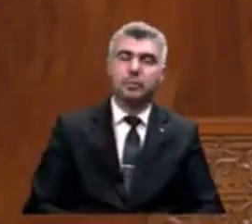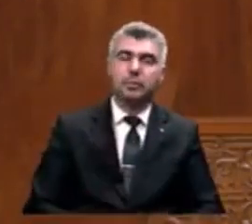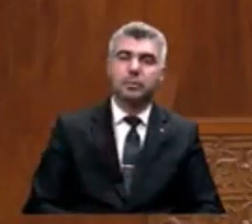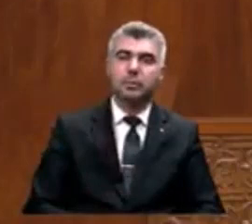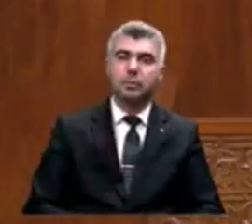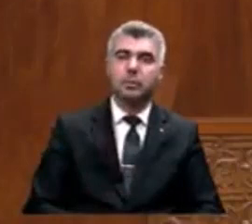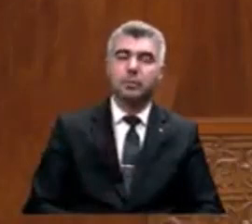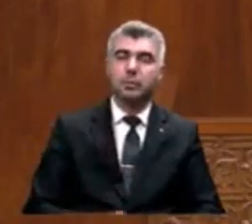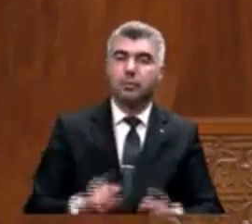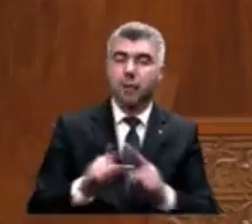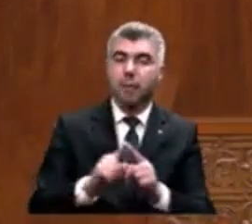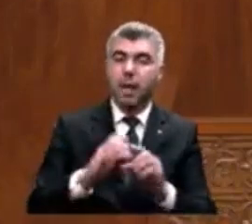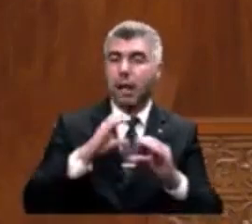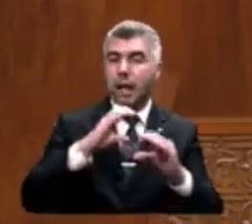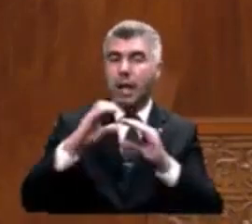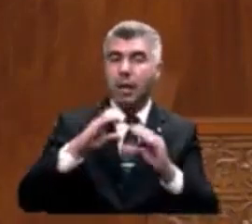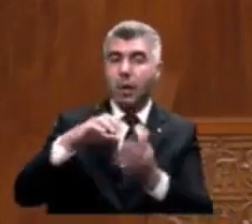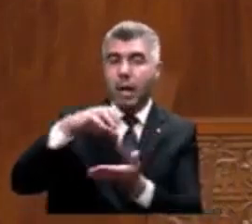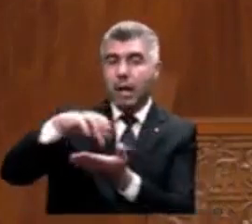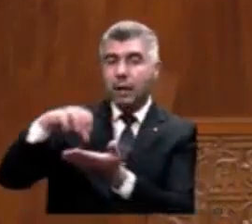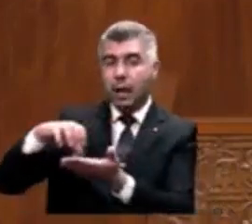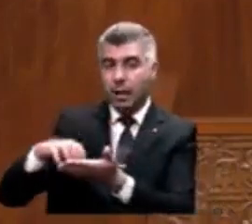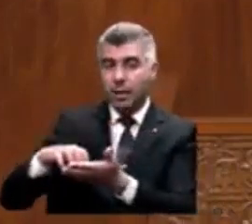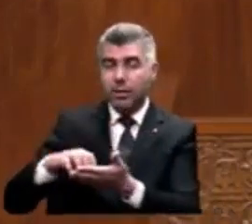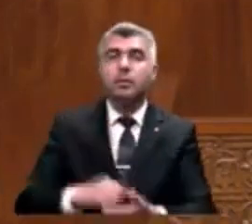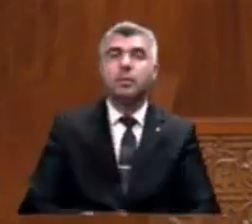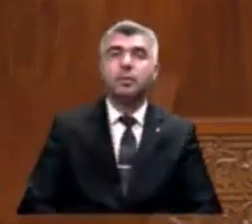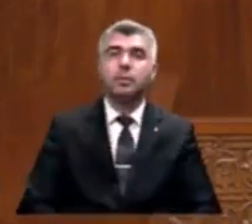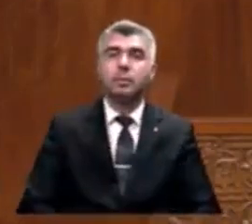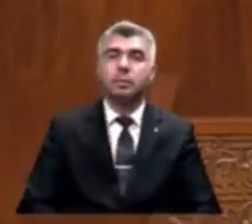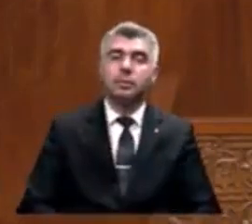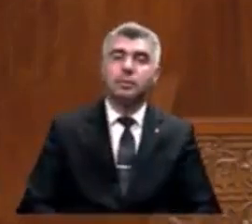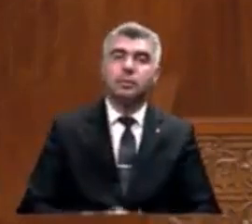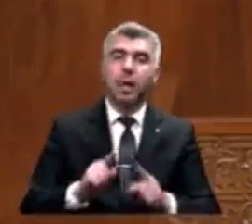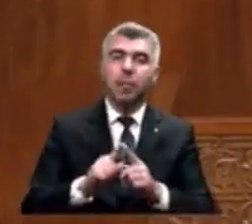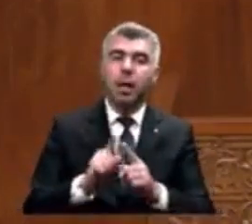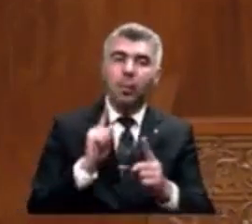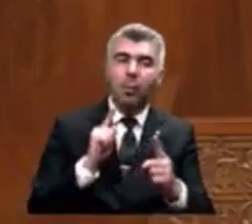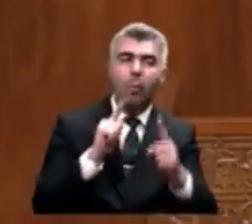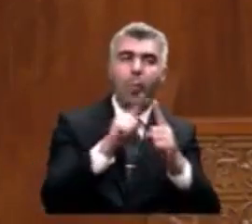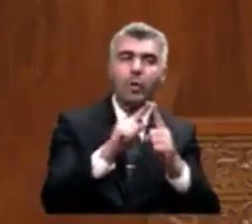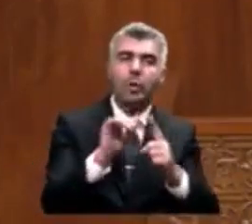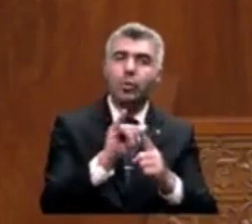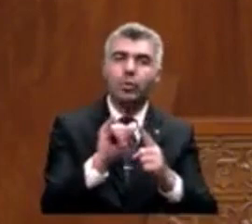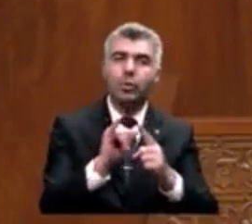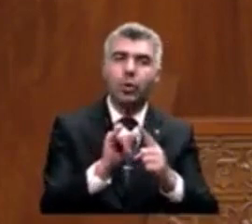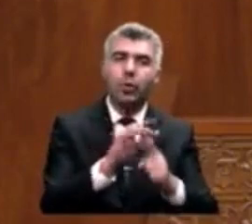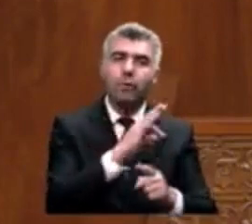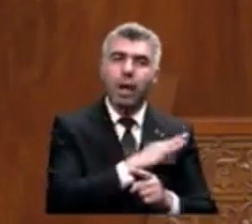وهذا الحوار القطاعي اللي هو موجه للمدرسة العمومية لا.